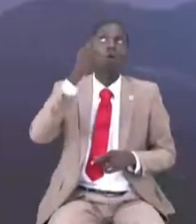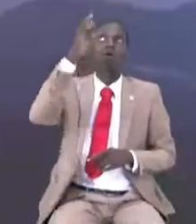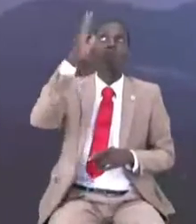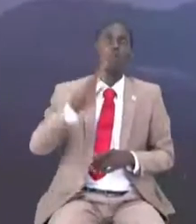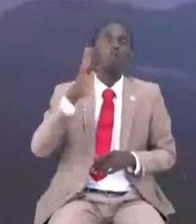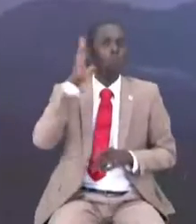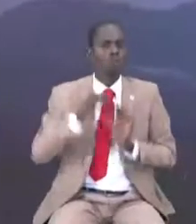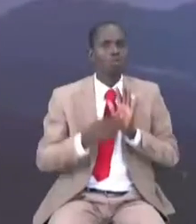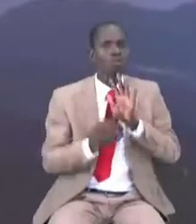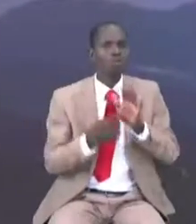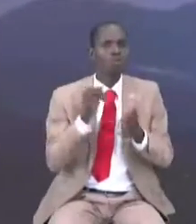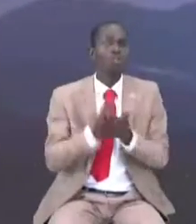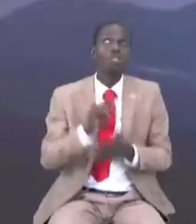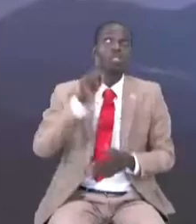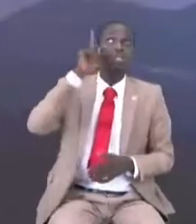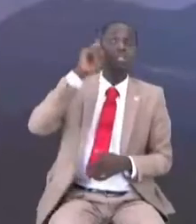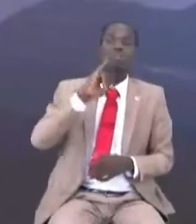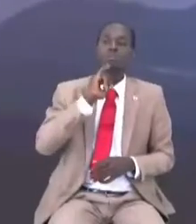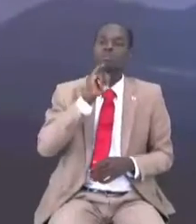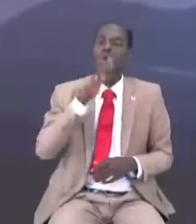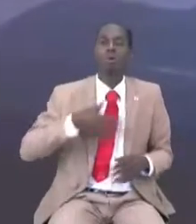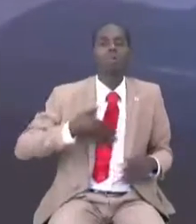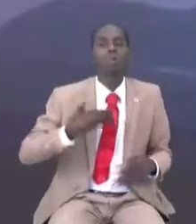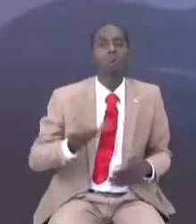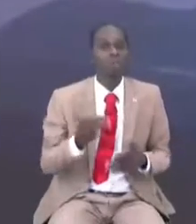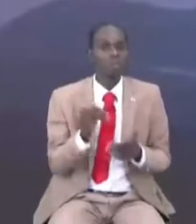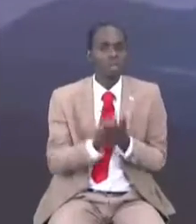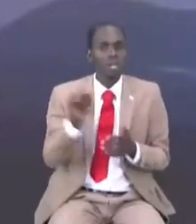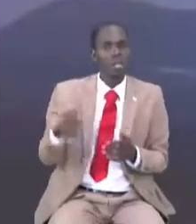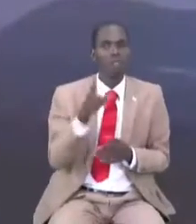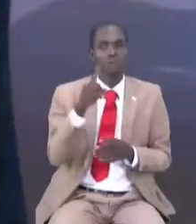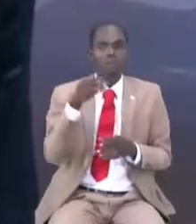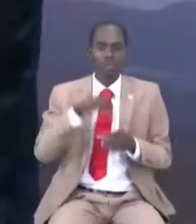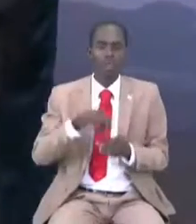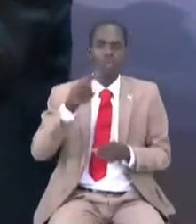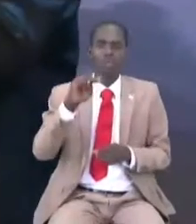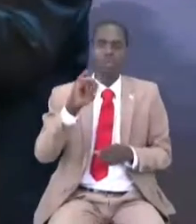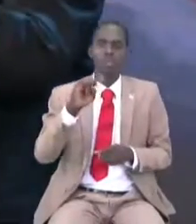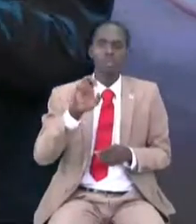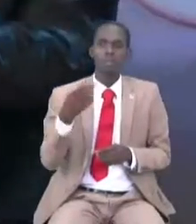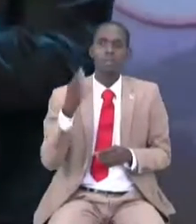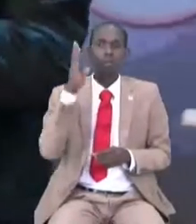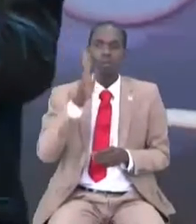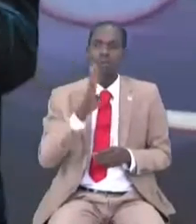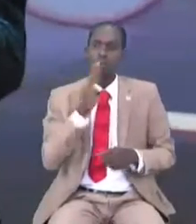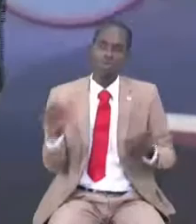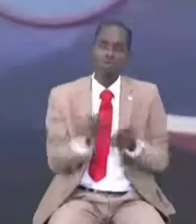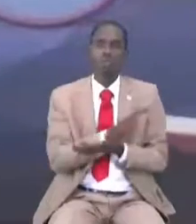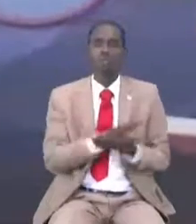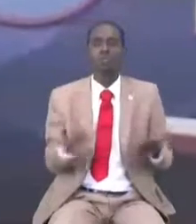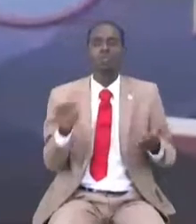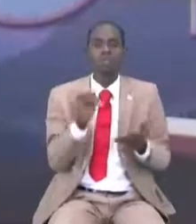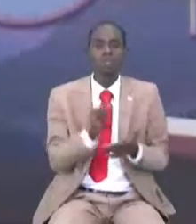qu'aucune tête en Ninive soit détruite. Il ne veut qu'aucune personne dans notre assemblée, dans notre quartier, de notre